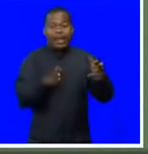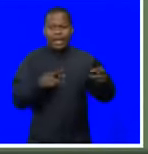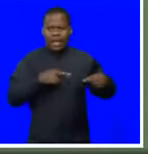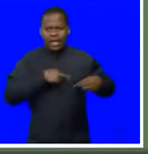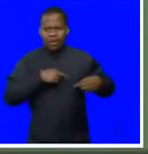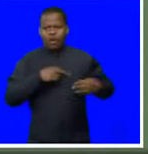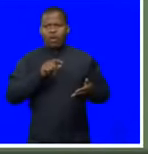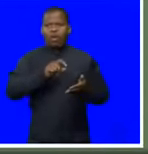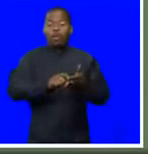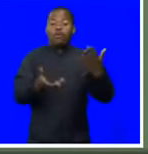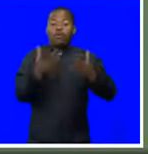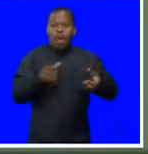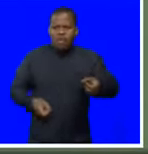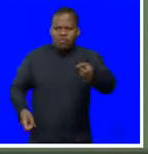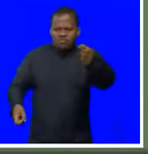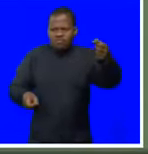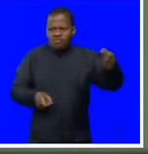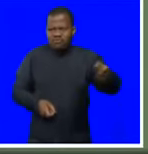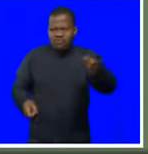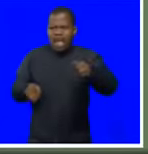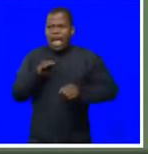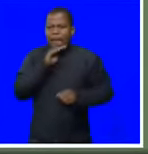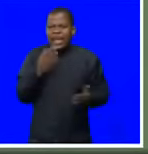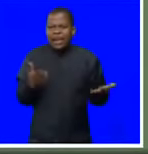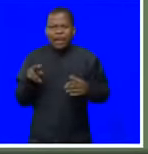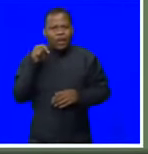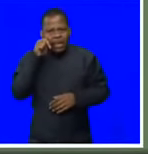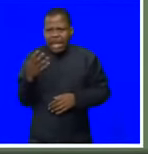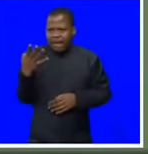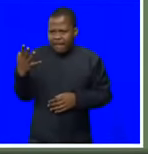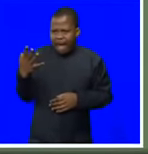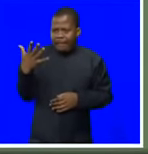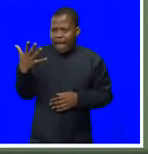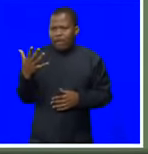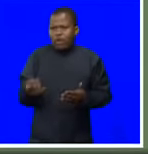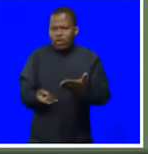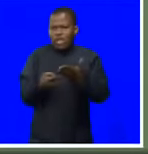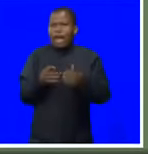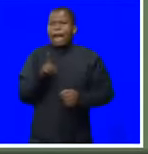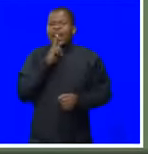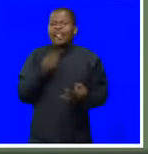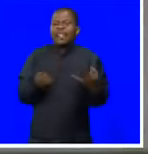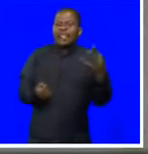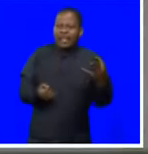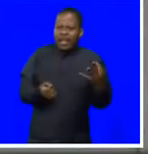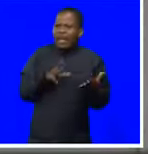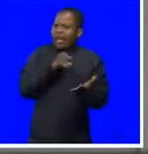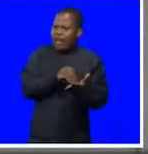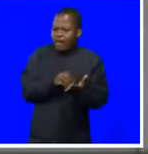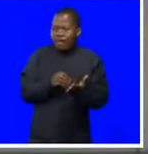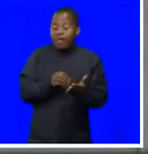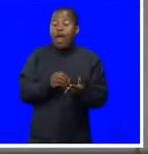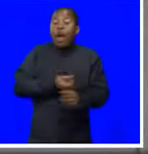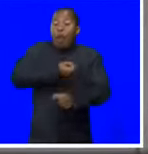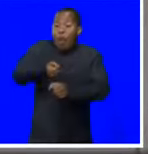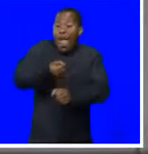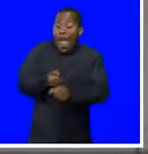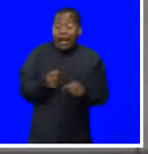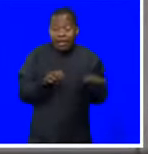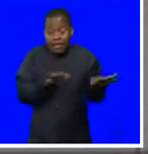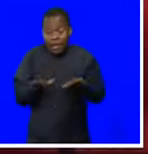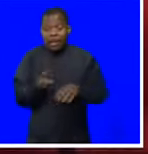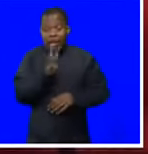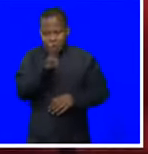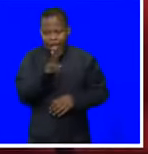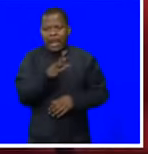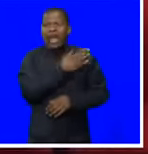lelo nakudzinga 5 ukucisha umlilo bese nibang 3 utawubanga lo munye umlilo akuthali indvuna ibese iphendvula imibuto